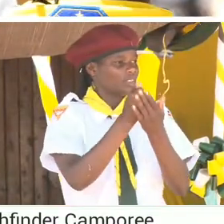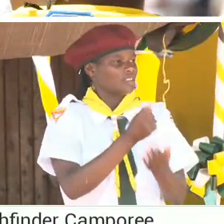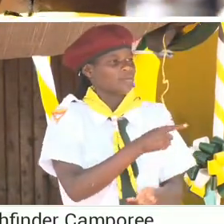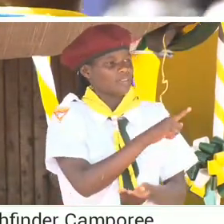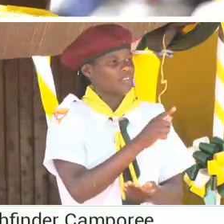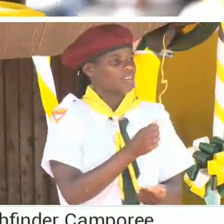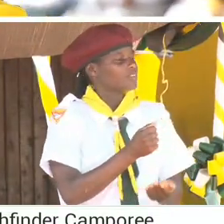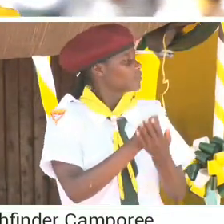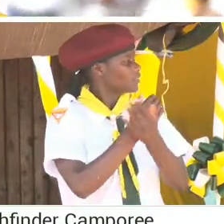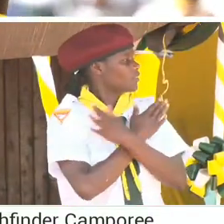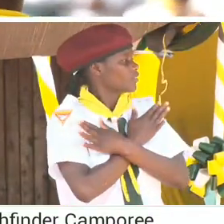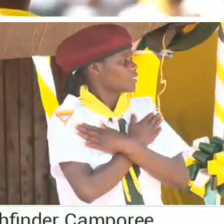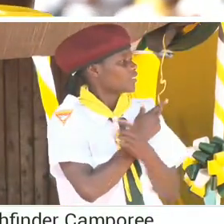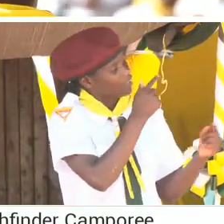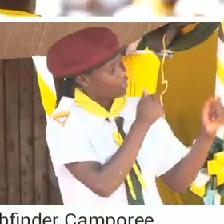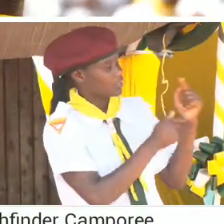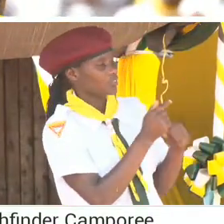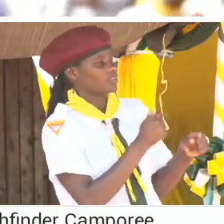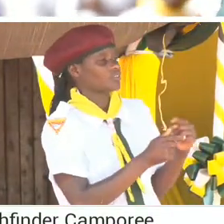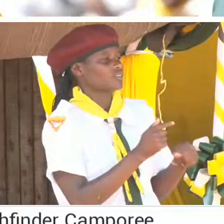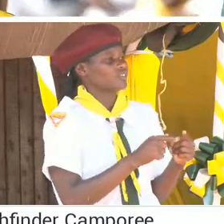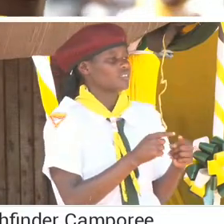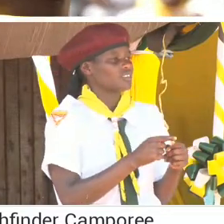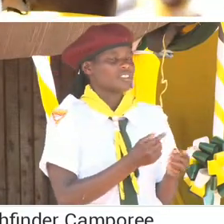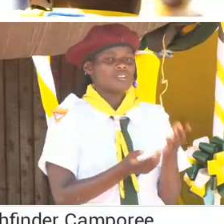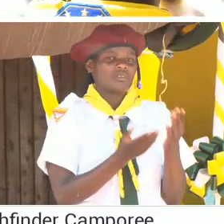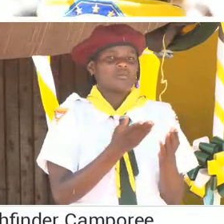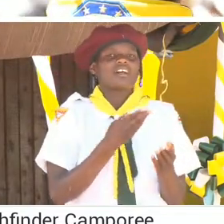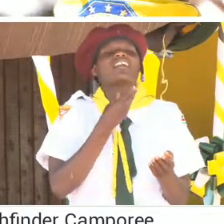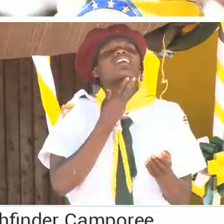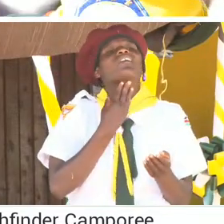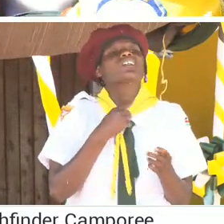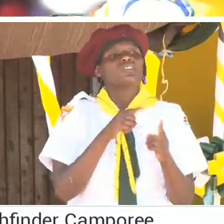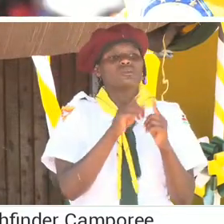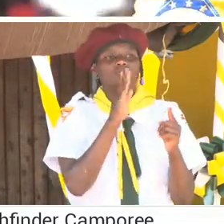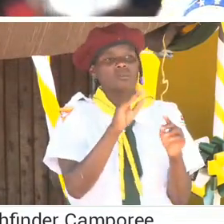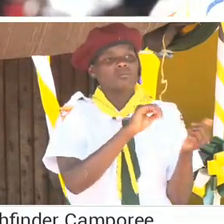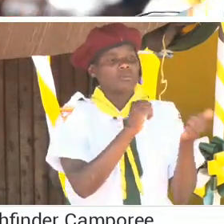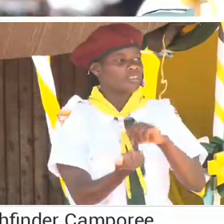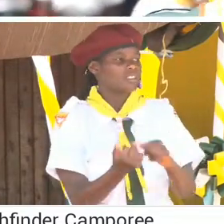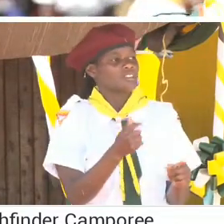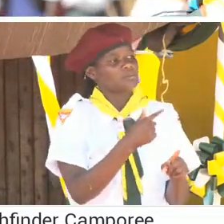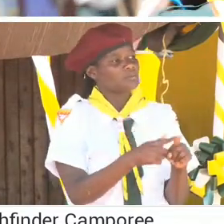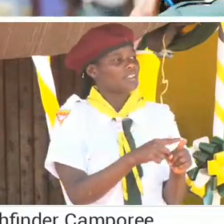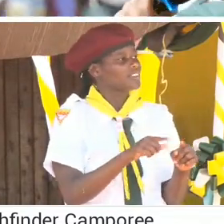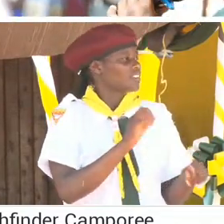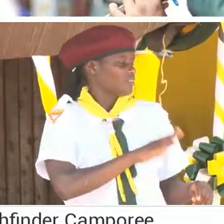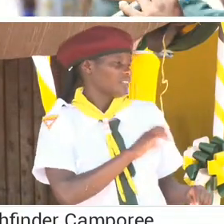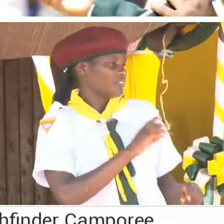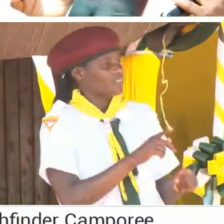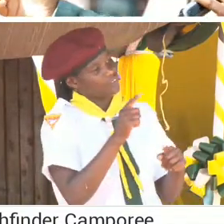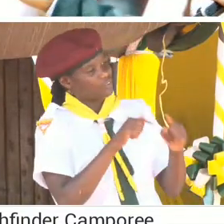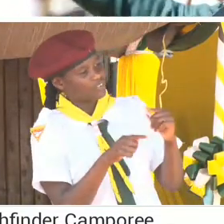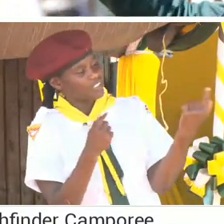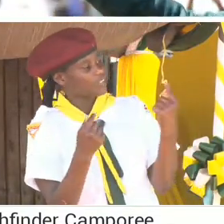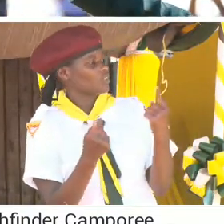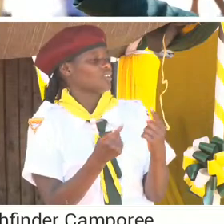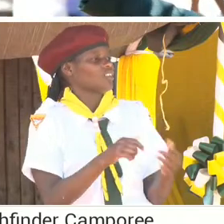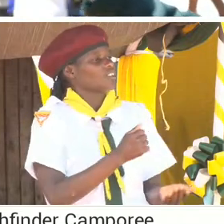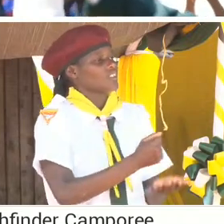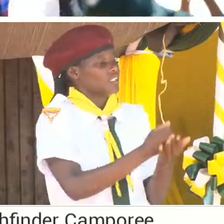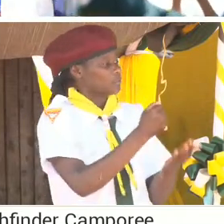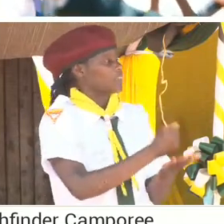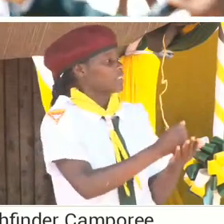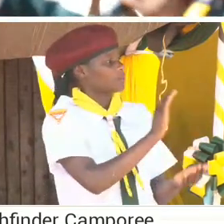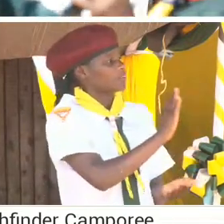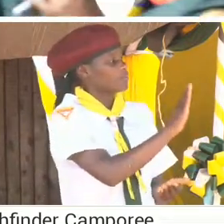Mshike mkono rafiki yako msaidie kuja. Anayesema natamani kubatizwa, lakini naona aibu kwenda mbele peke yangu. Mshike mkono msaidie. Na Mungu atakubariki kwa